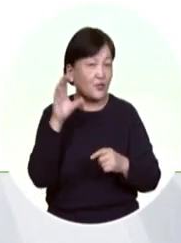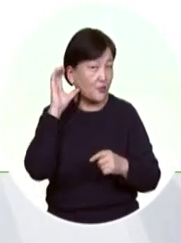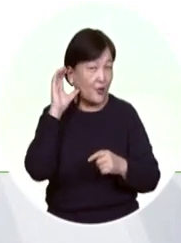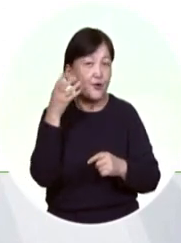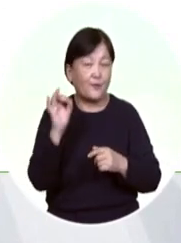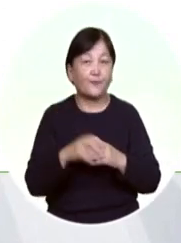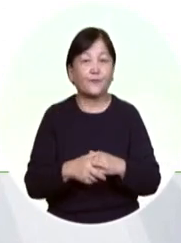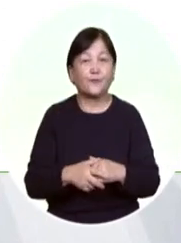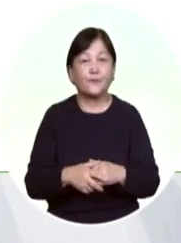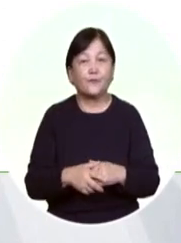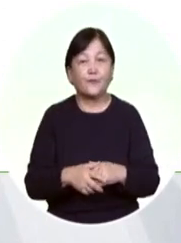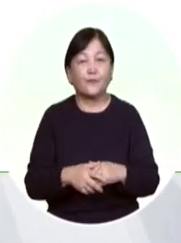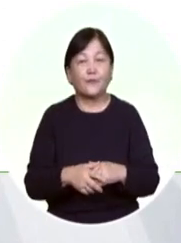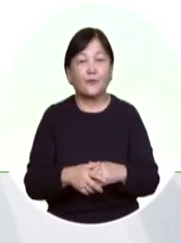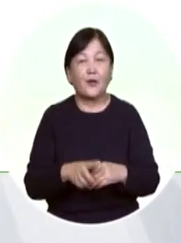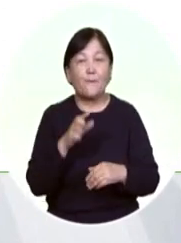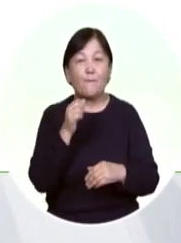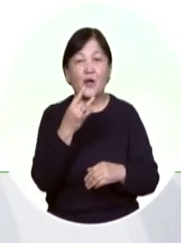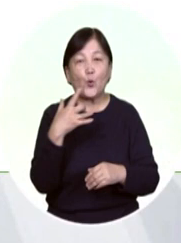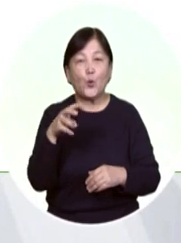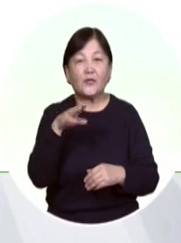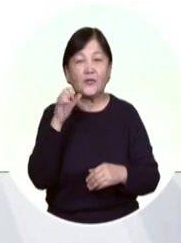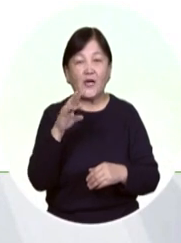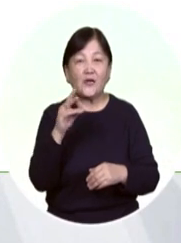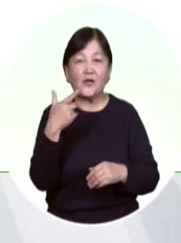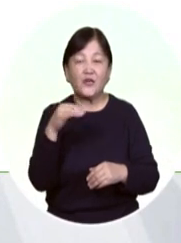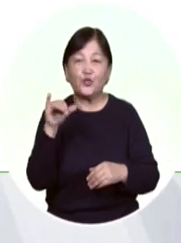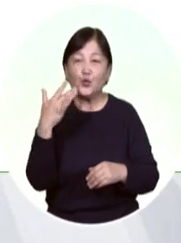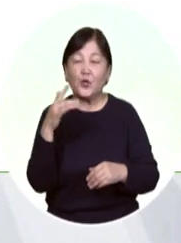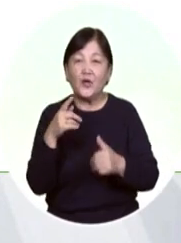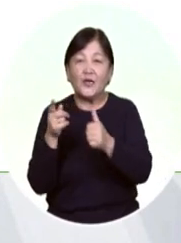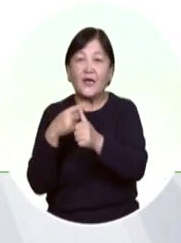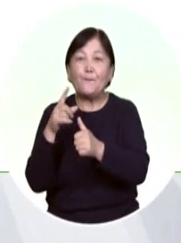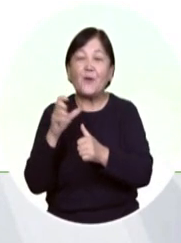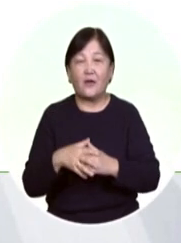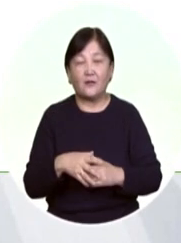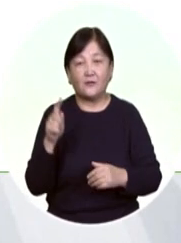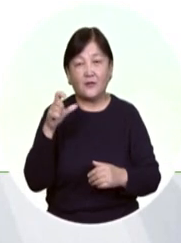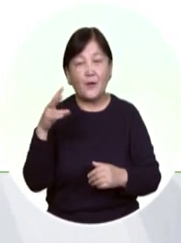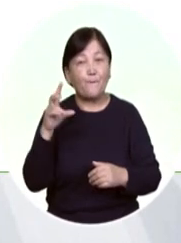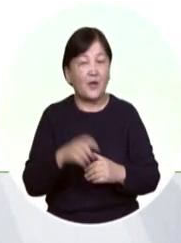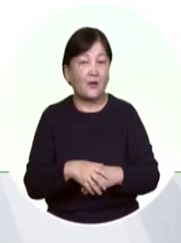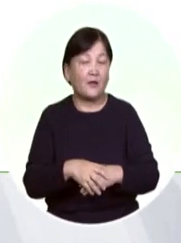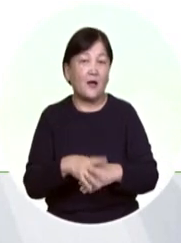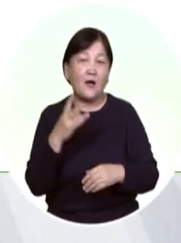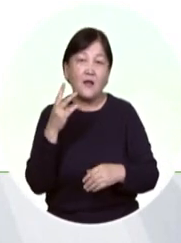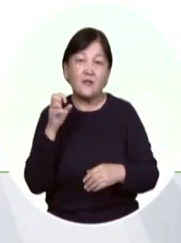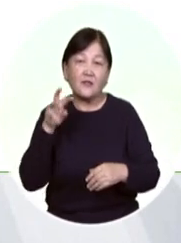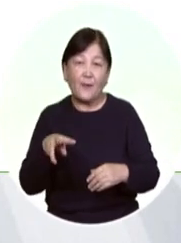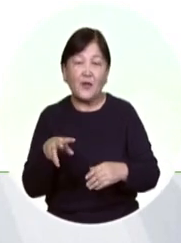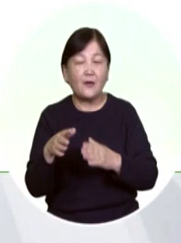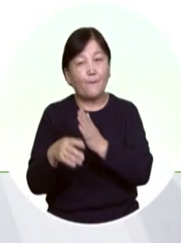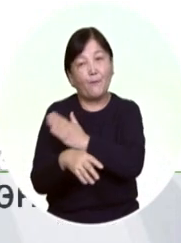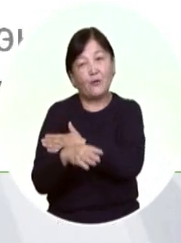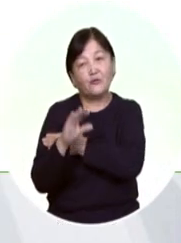За. Баруунтан гэж хэм би өөр та асуудал цохоогоод үз. Намын баруун жигүүрийн хин гэж энэ хүмүүс хэлж